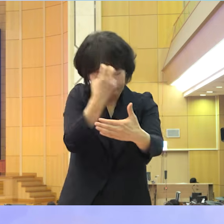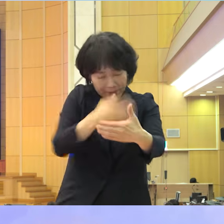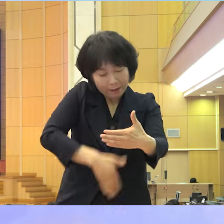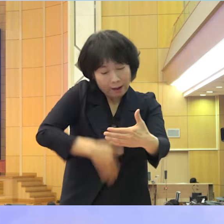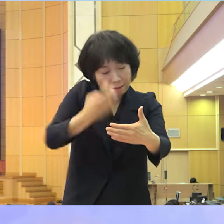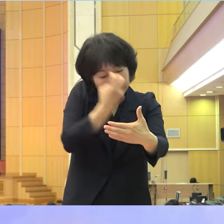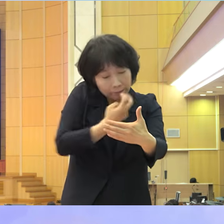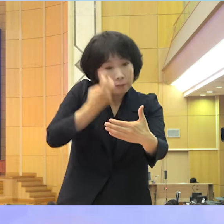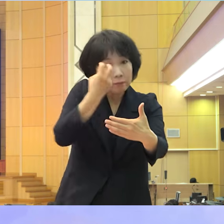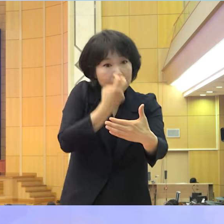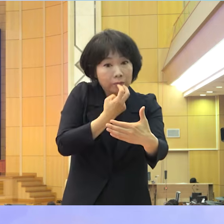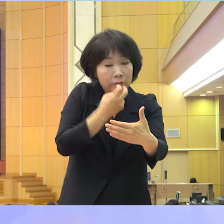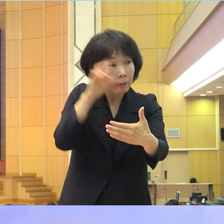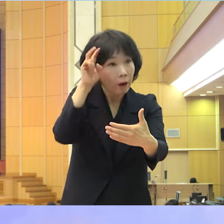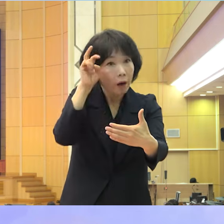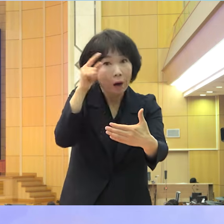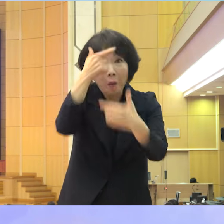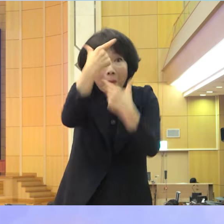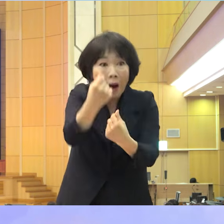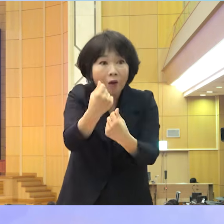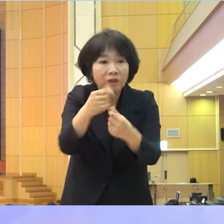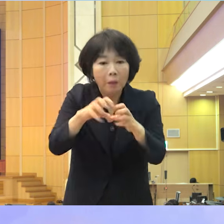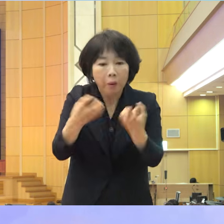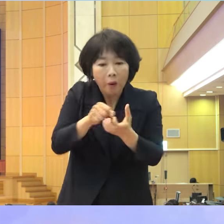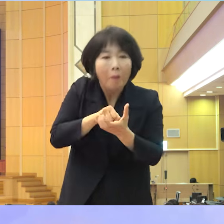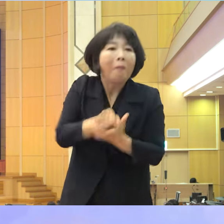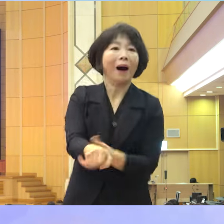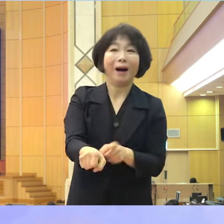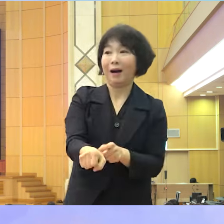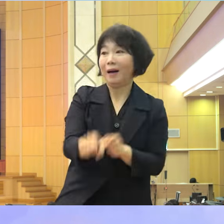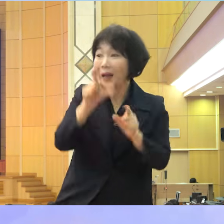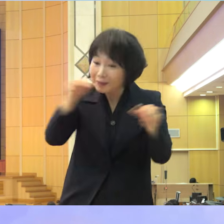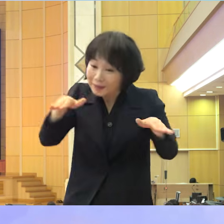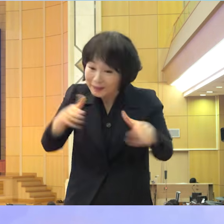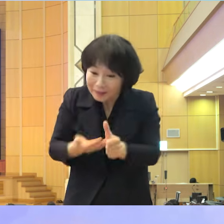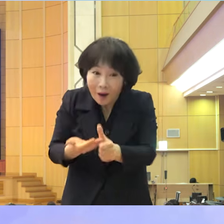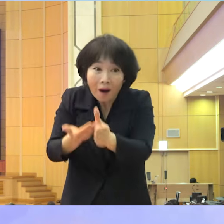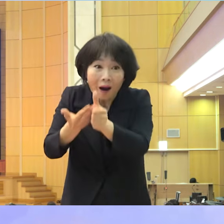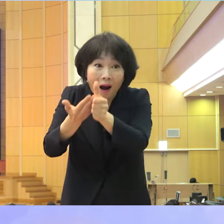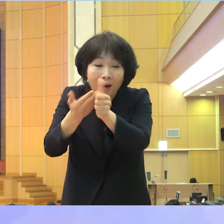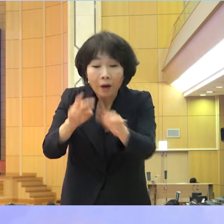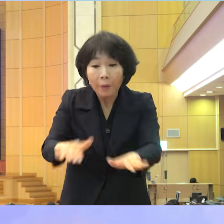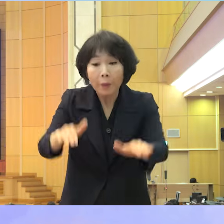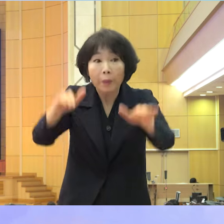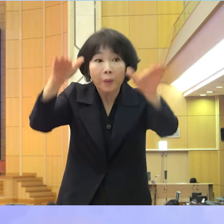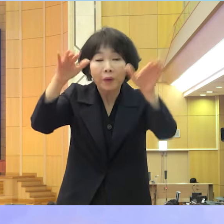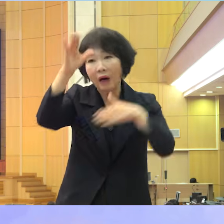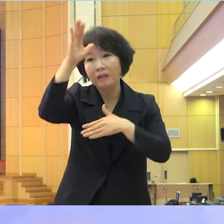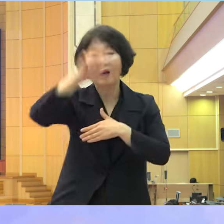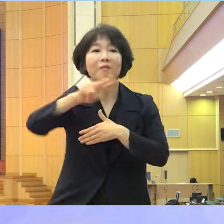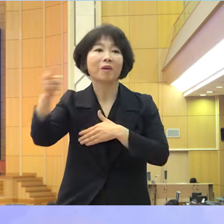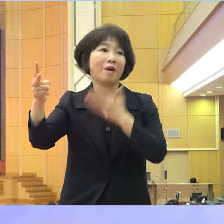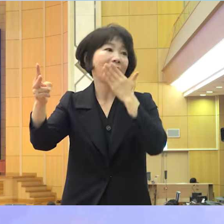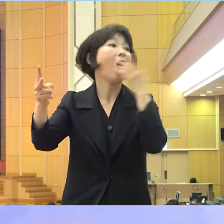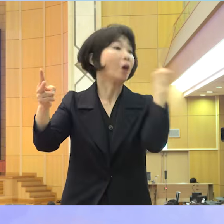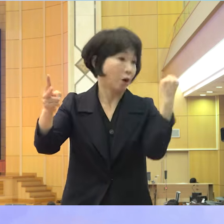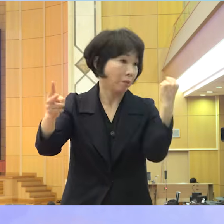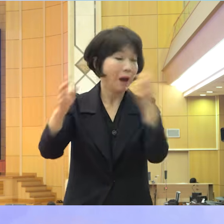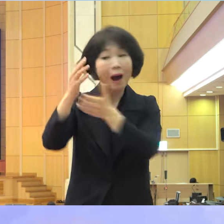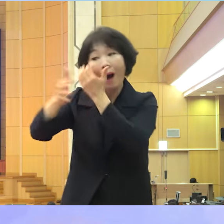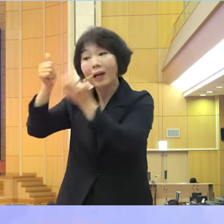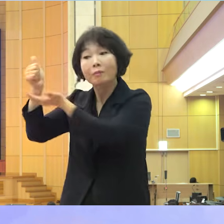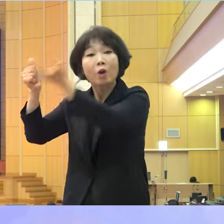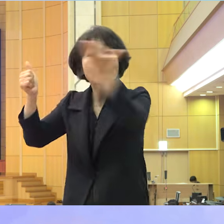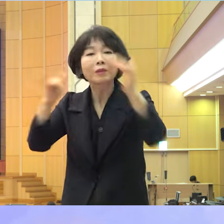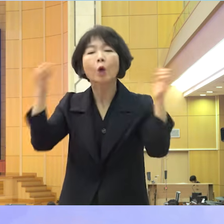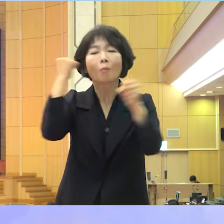때 다시 병아리로 태어나고 자라서 닭이 되는 것처럼, 하나님이 인간을 창조했고 하나님 품 안으로